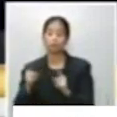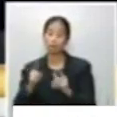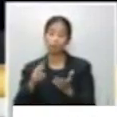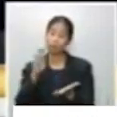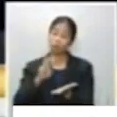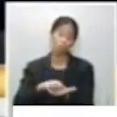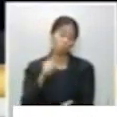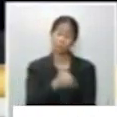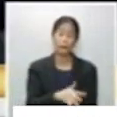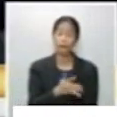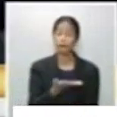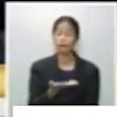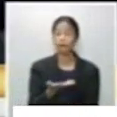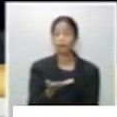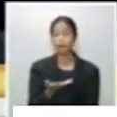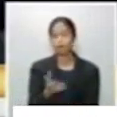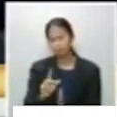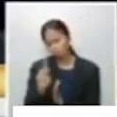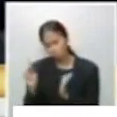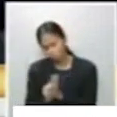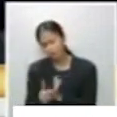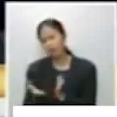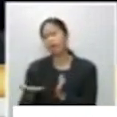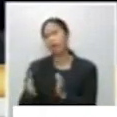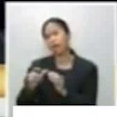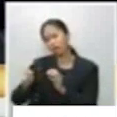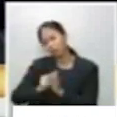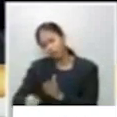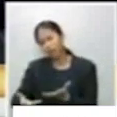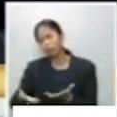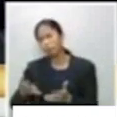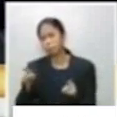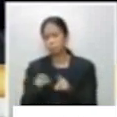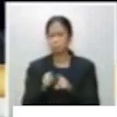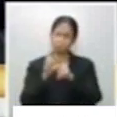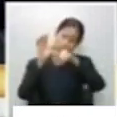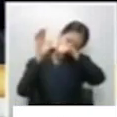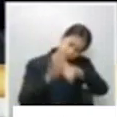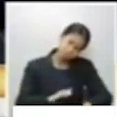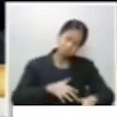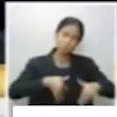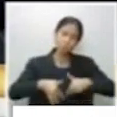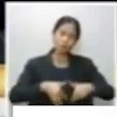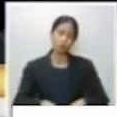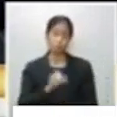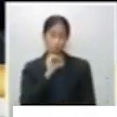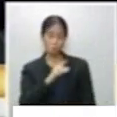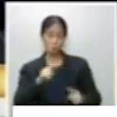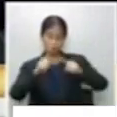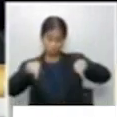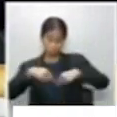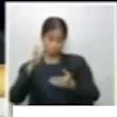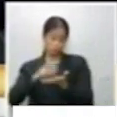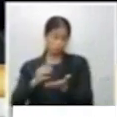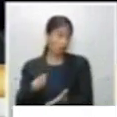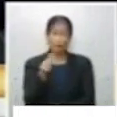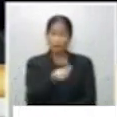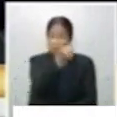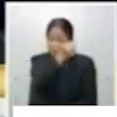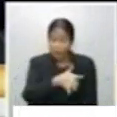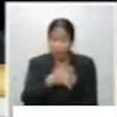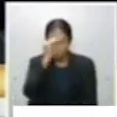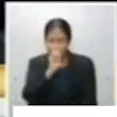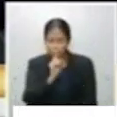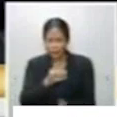ครับอันนี้คือกฎหมายเขียนเอาชนะไทยบ้านชาวบ้านสู้ไม่ได้หรอกครับก็เป็นความหวังนะกรรมธิการชุ